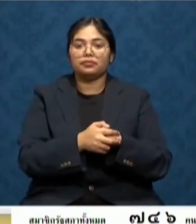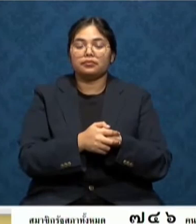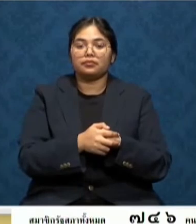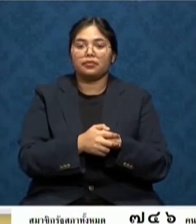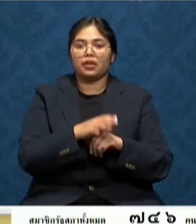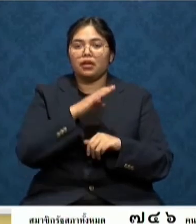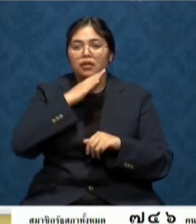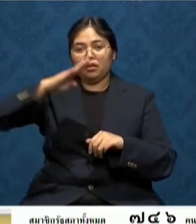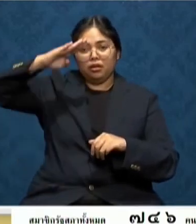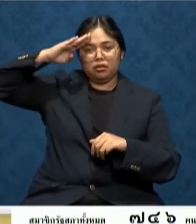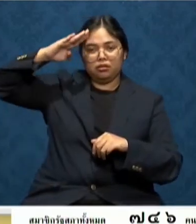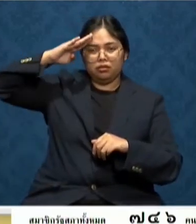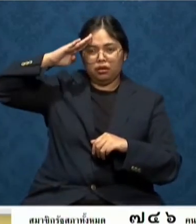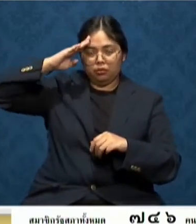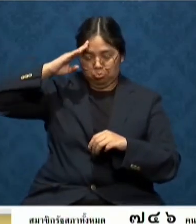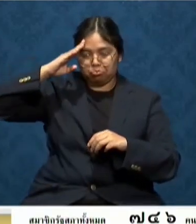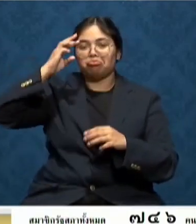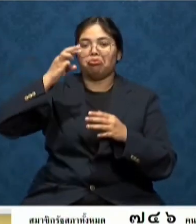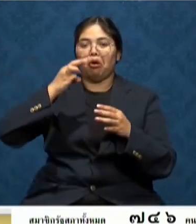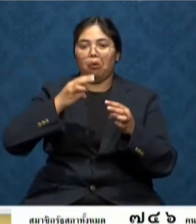ภạส่ทหารเป็ภกส่วทมวนัยสูง